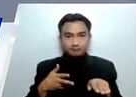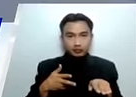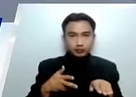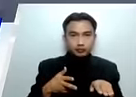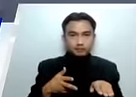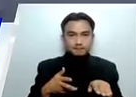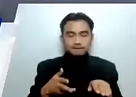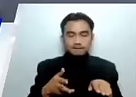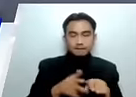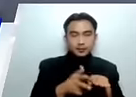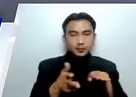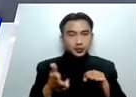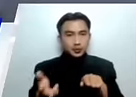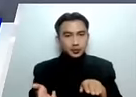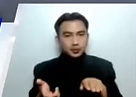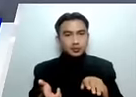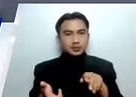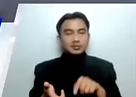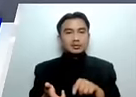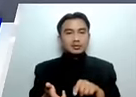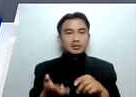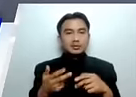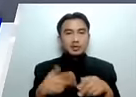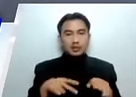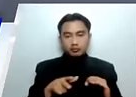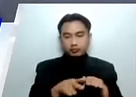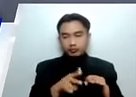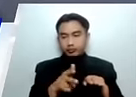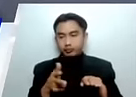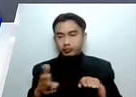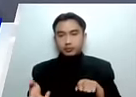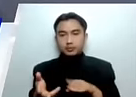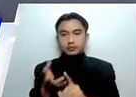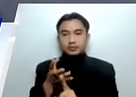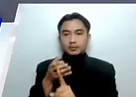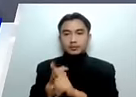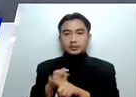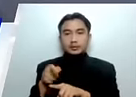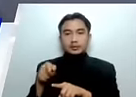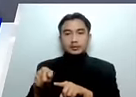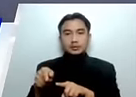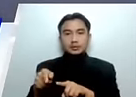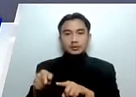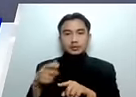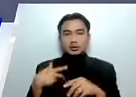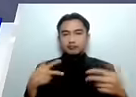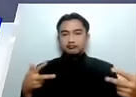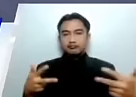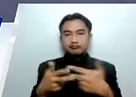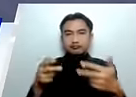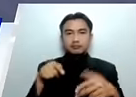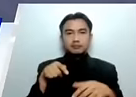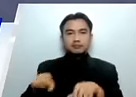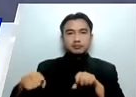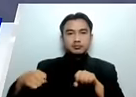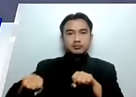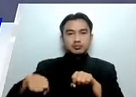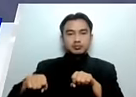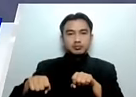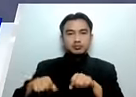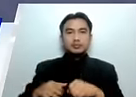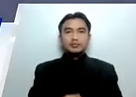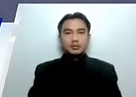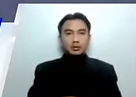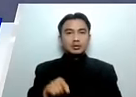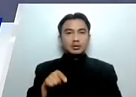lane. Halos tumagilid ang tricycle bago ito sumalpok sa kasalubong ng motorsiklo. Patay ang tricycle driver habang